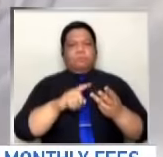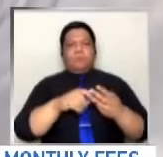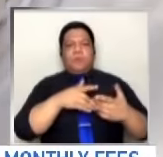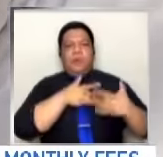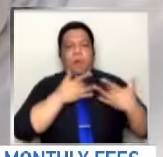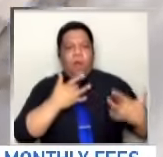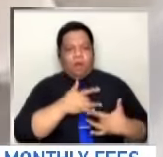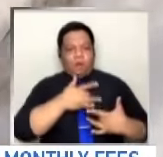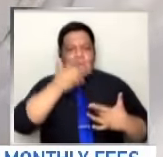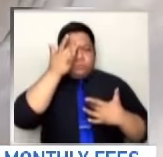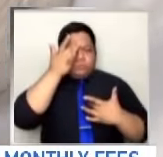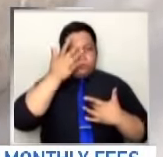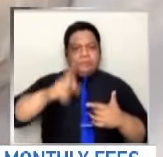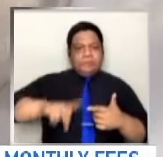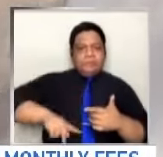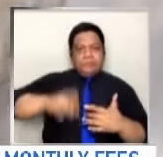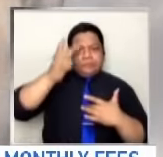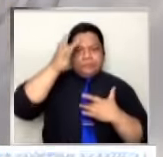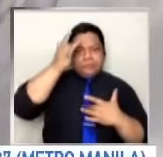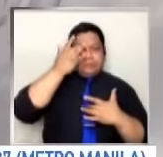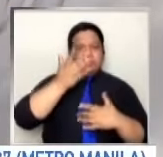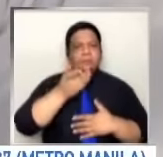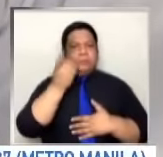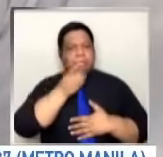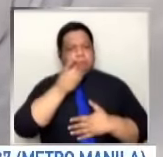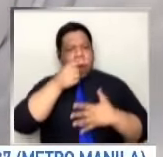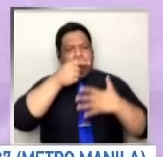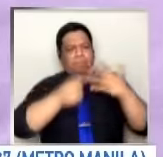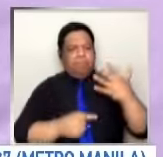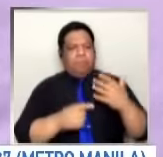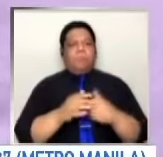diseases, malignancy, diabetes at obesity.